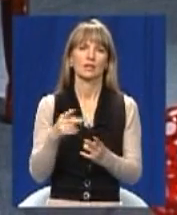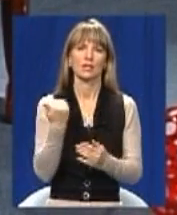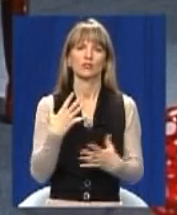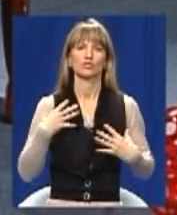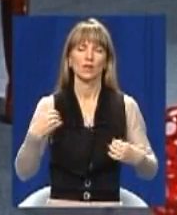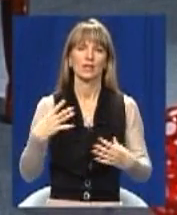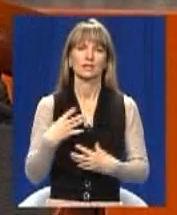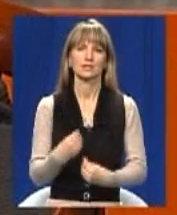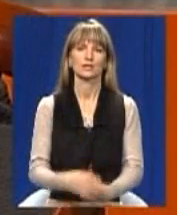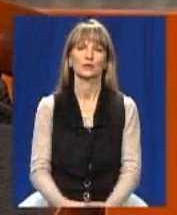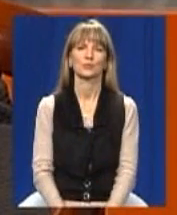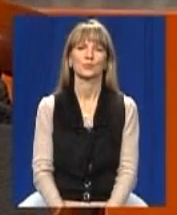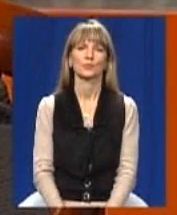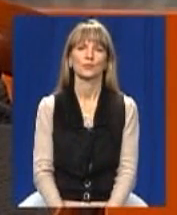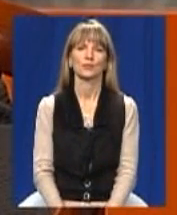шерсті